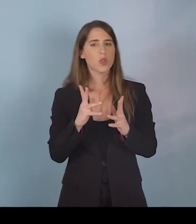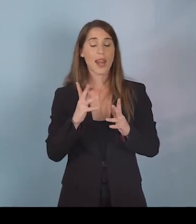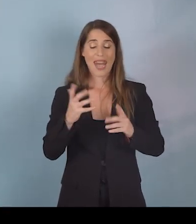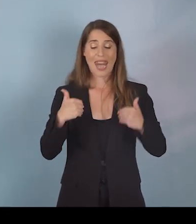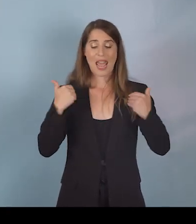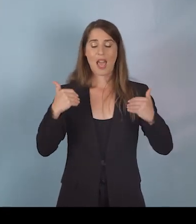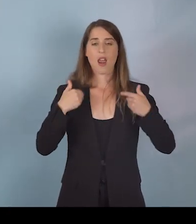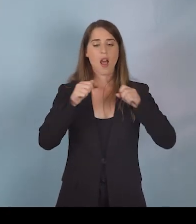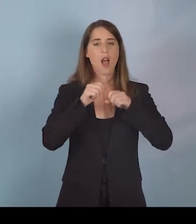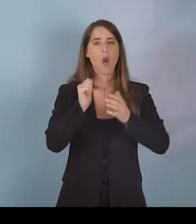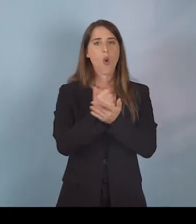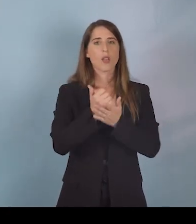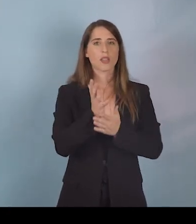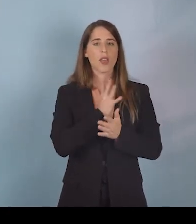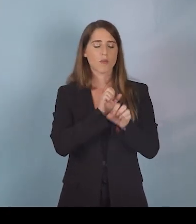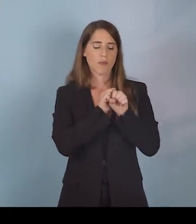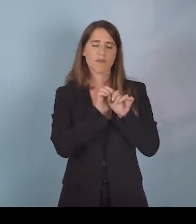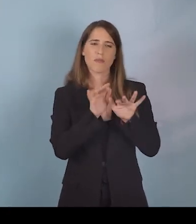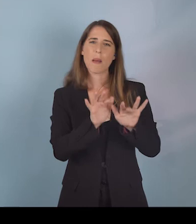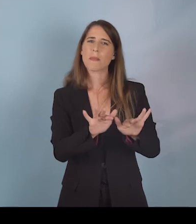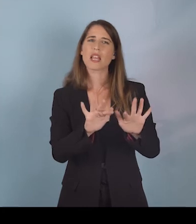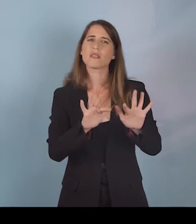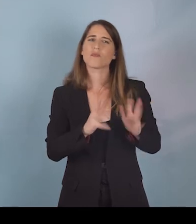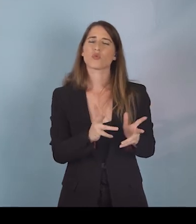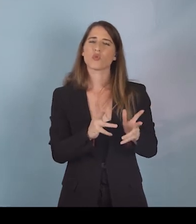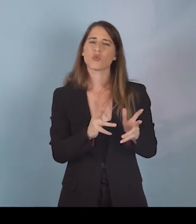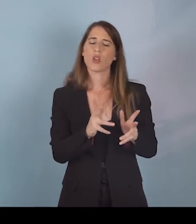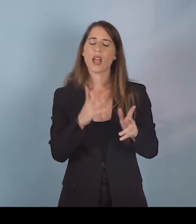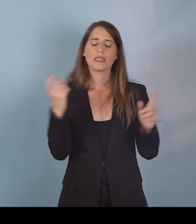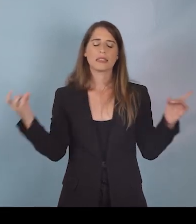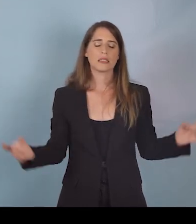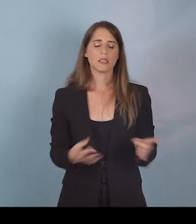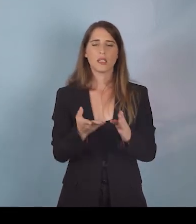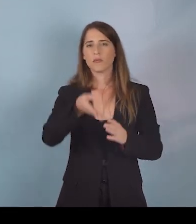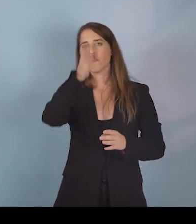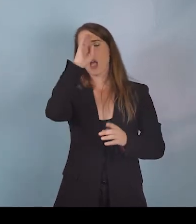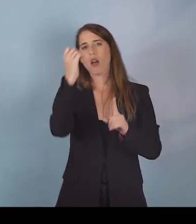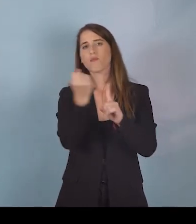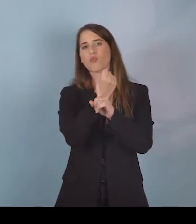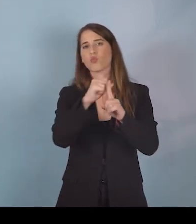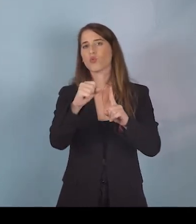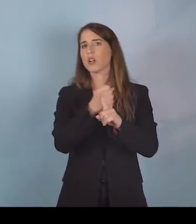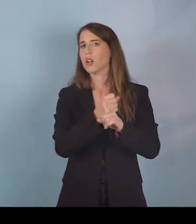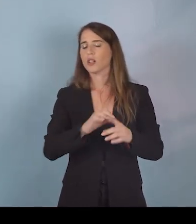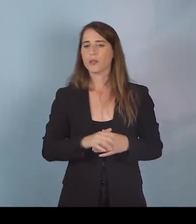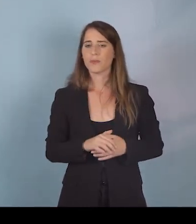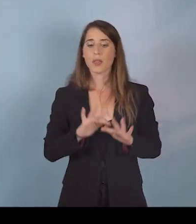πραγματικά συμβαίνει, πόσο μπορεί να επηρεάσει ΛΟΑΤΚΙ άτομα, νεαρά ΛΟΑΤΚΙ άτομα στο σχολείο, του να πέσουν θύματα